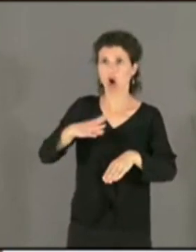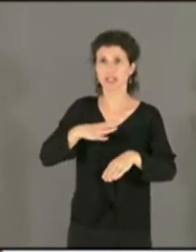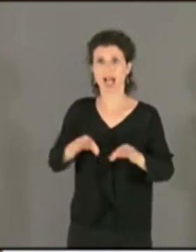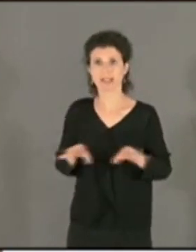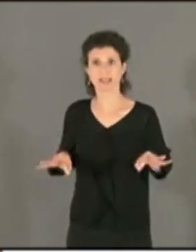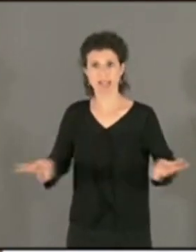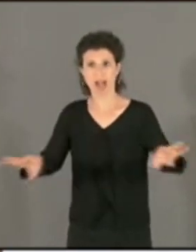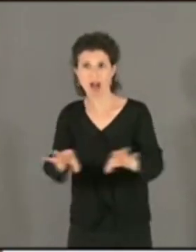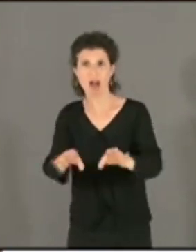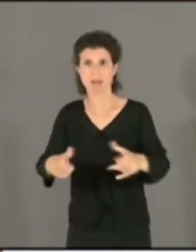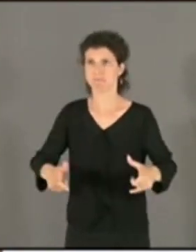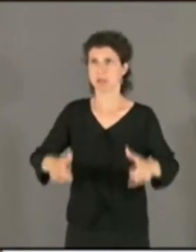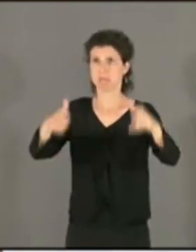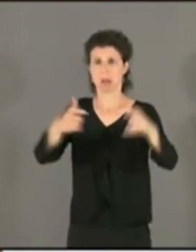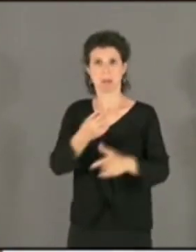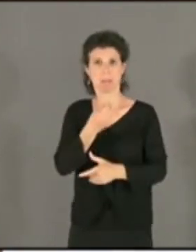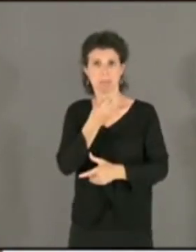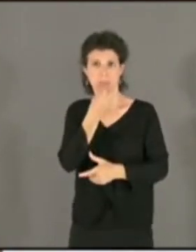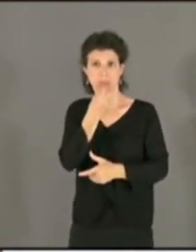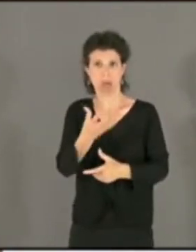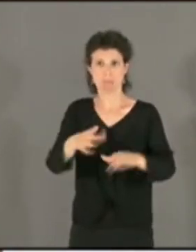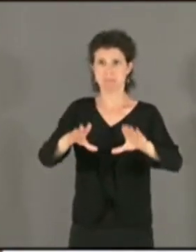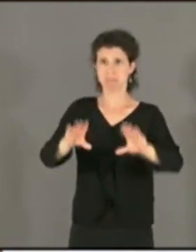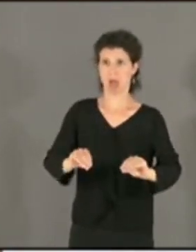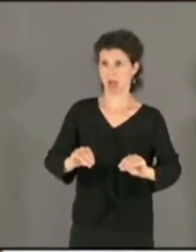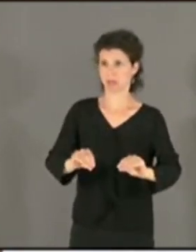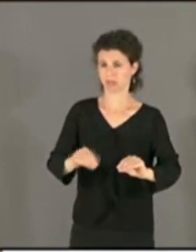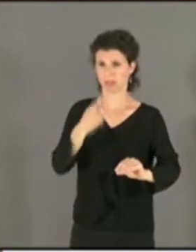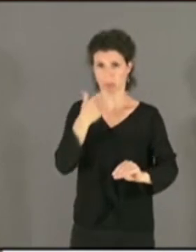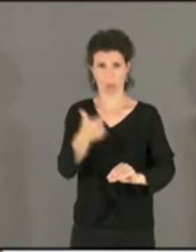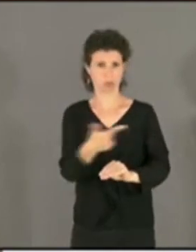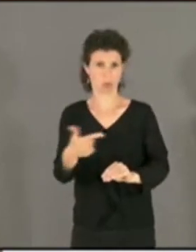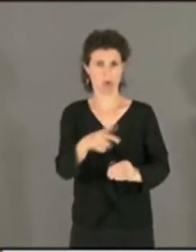me semblent être idéalement situés pour ces deux arrondissements, autant